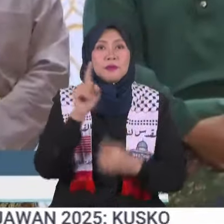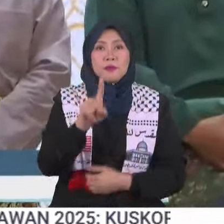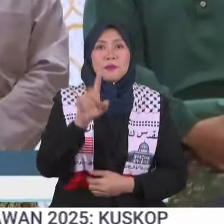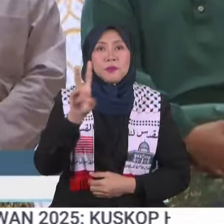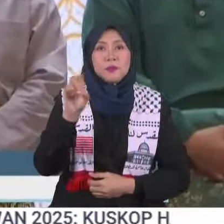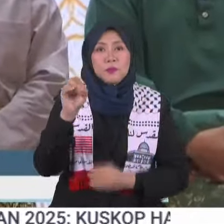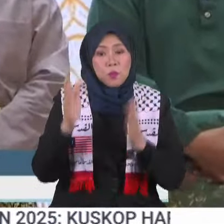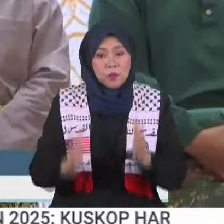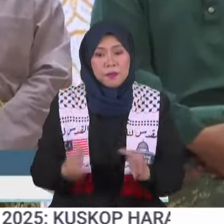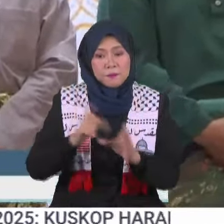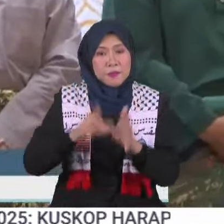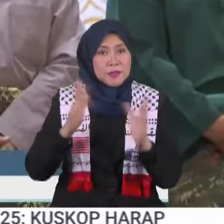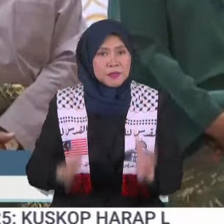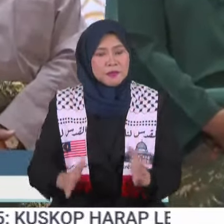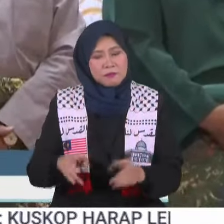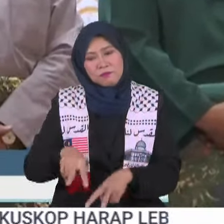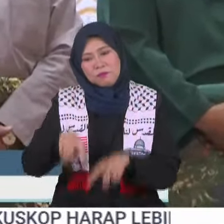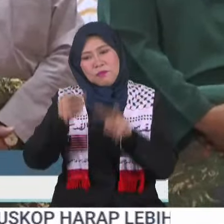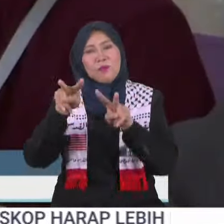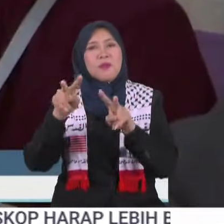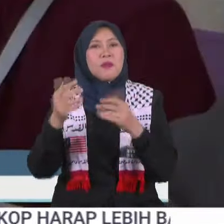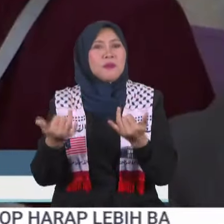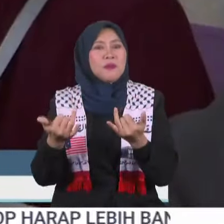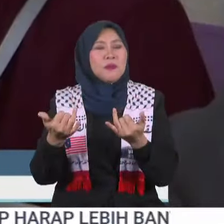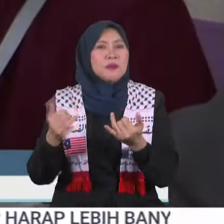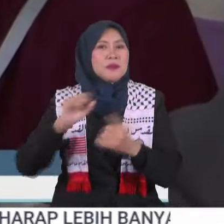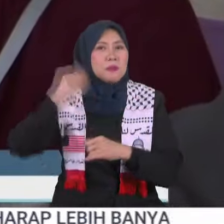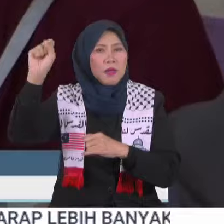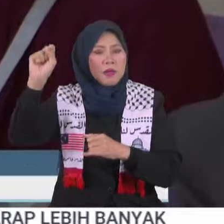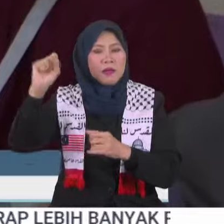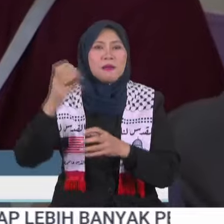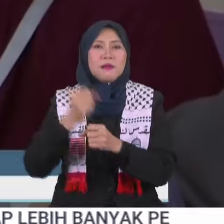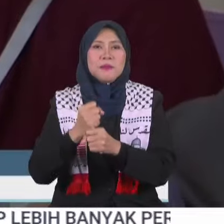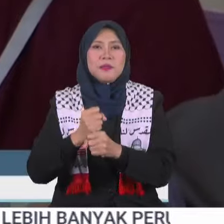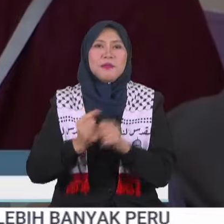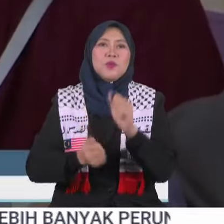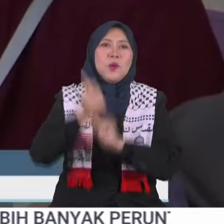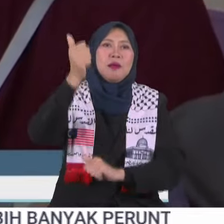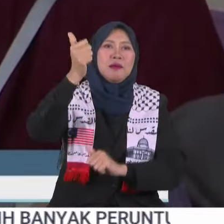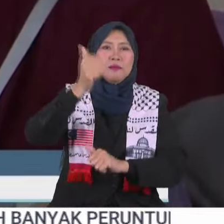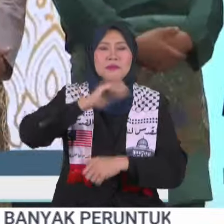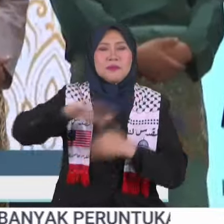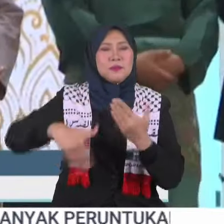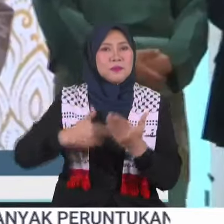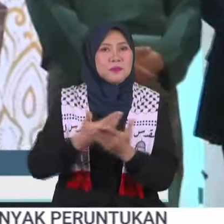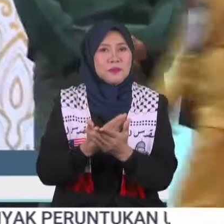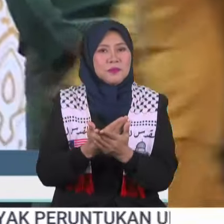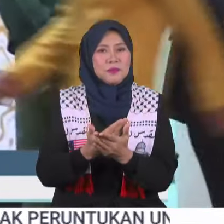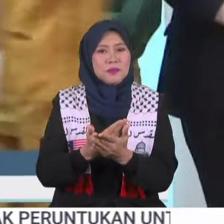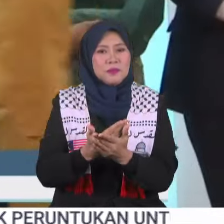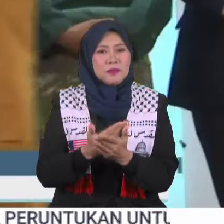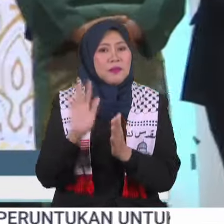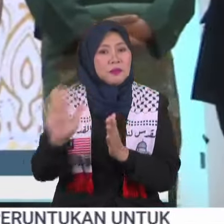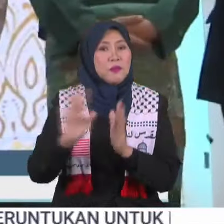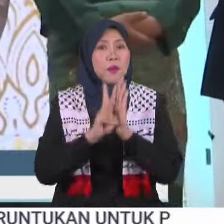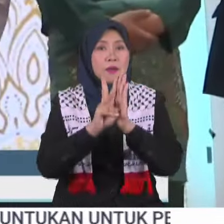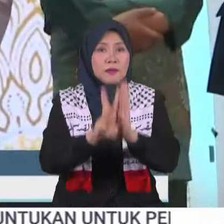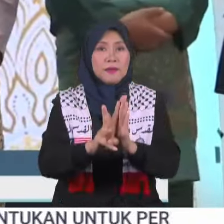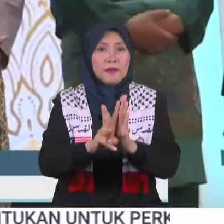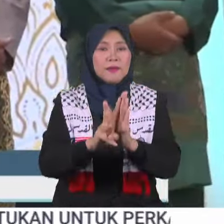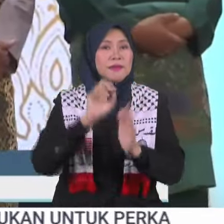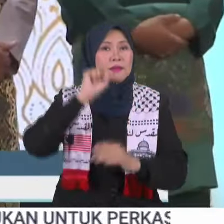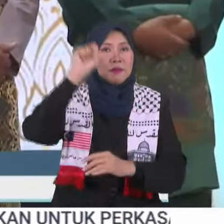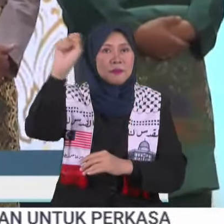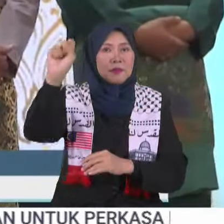170 peserta menyaksikan bahagian pantai barat utara sebagai johan keseluruhan. Bahagian tersebut akan mewakili Sabah ke